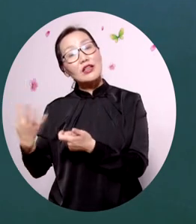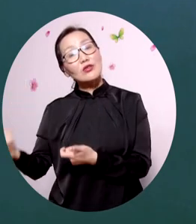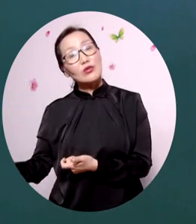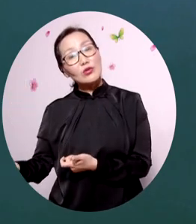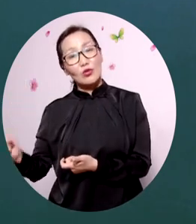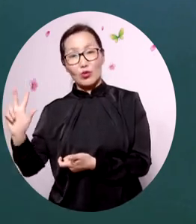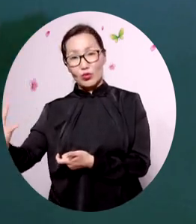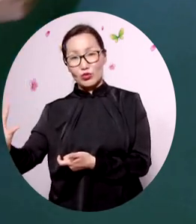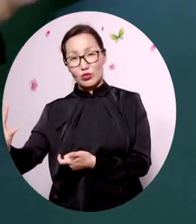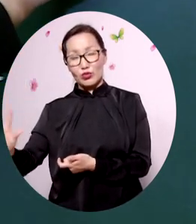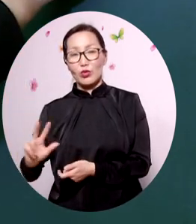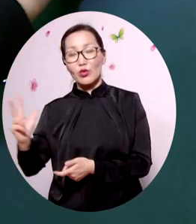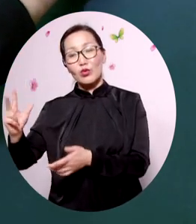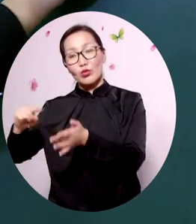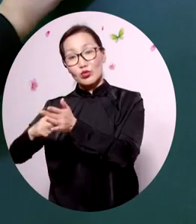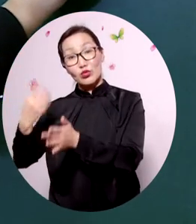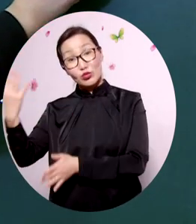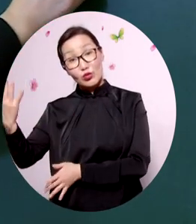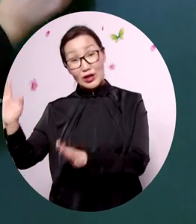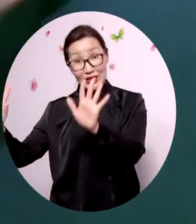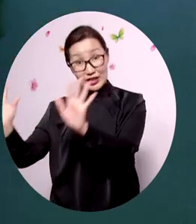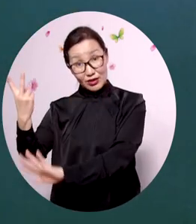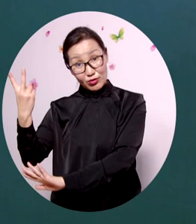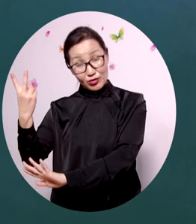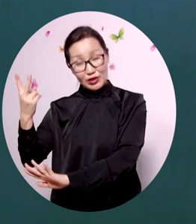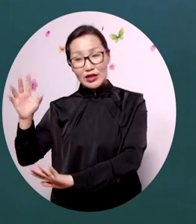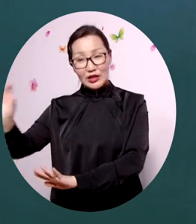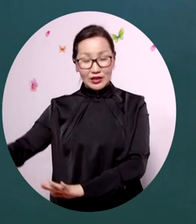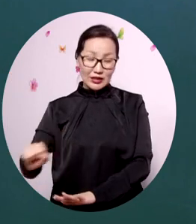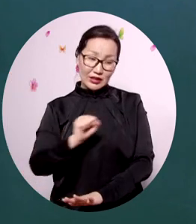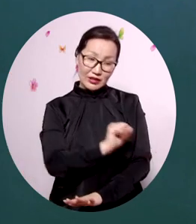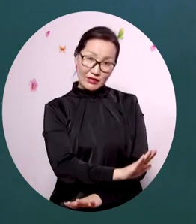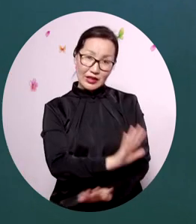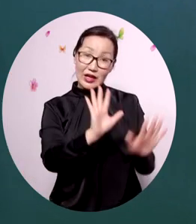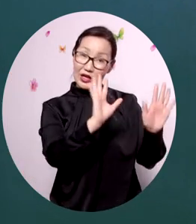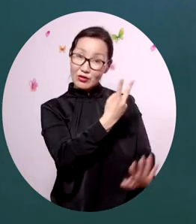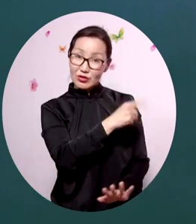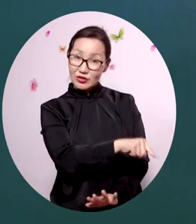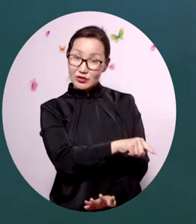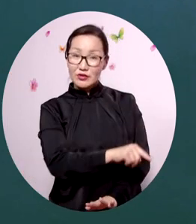багтах вэ? 3. 3-4-ийн 12.